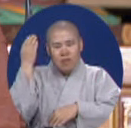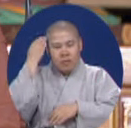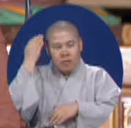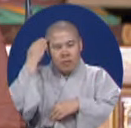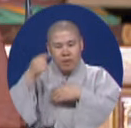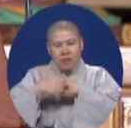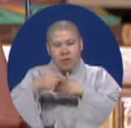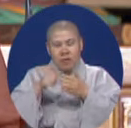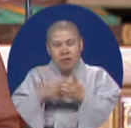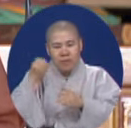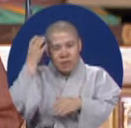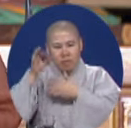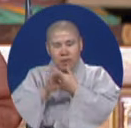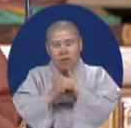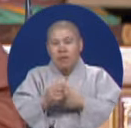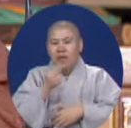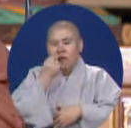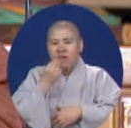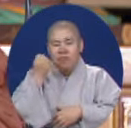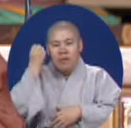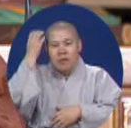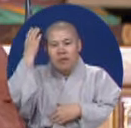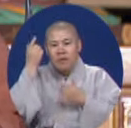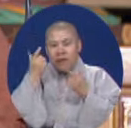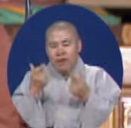이게. 그 다음에